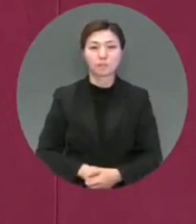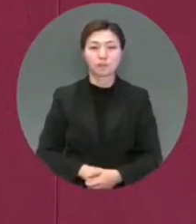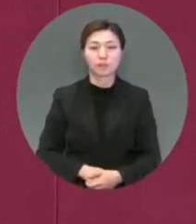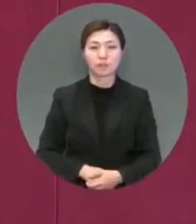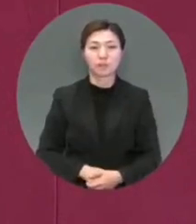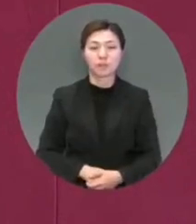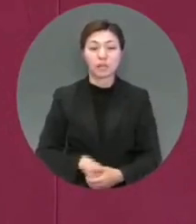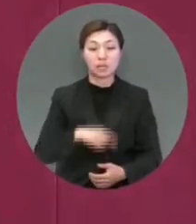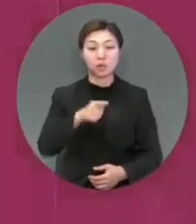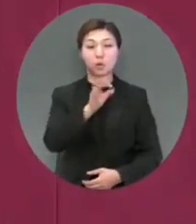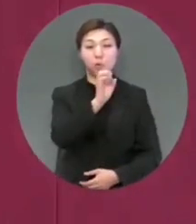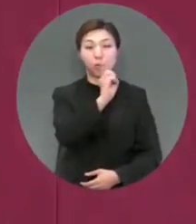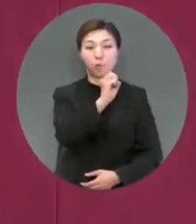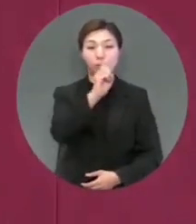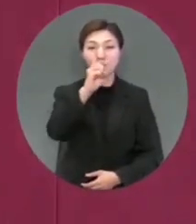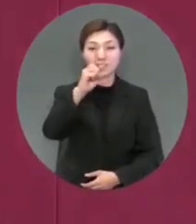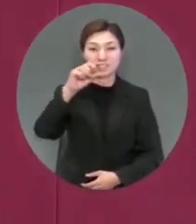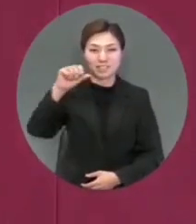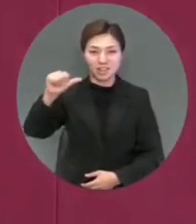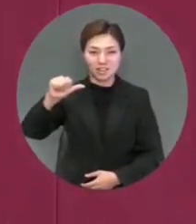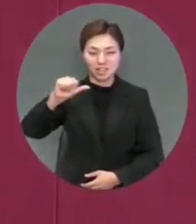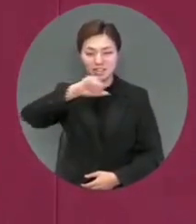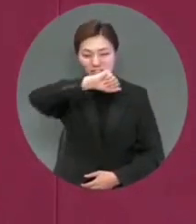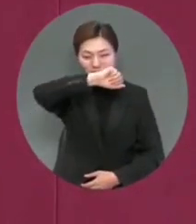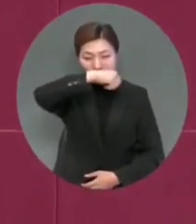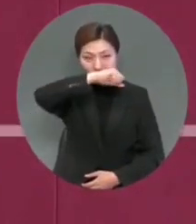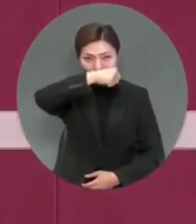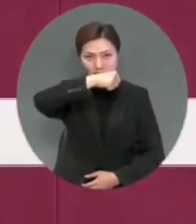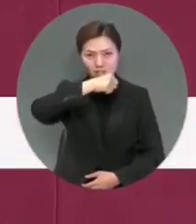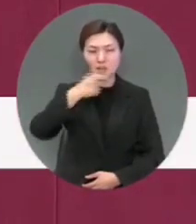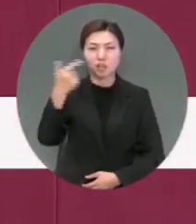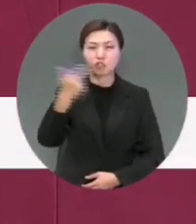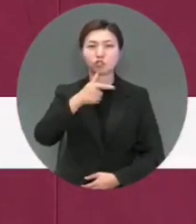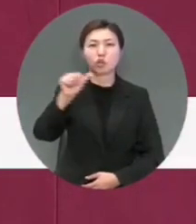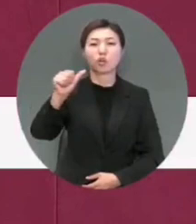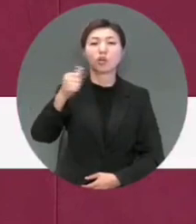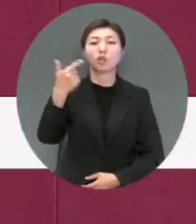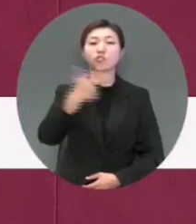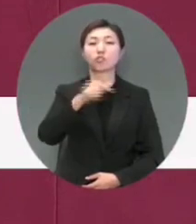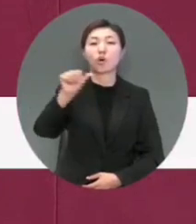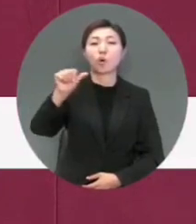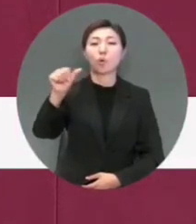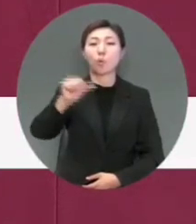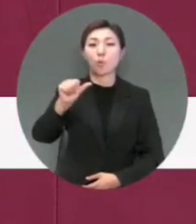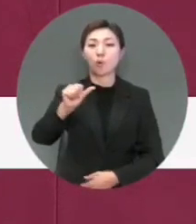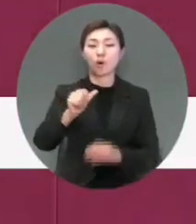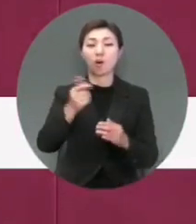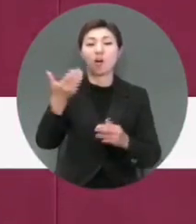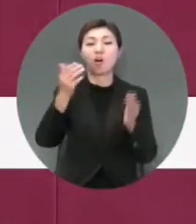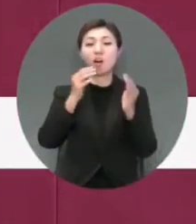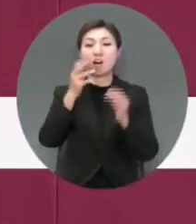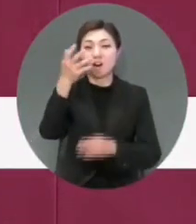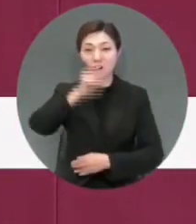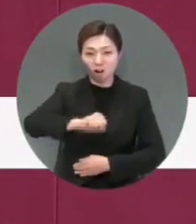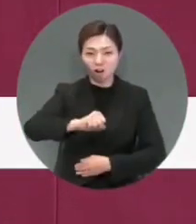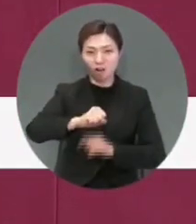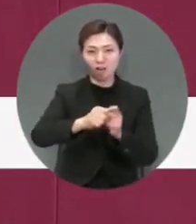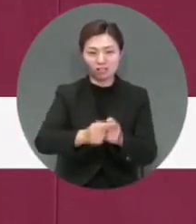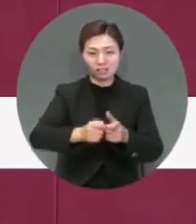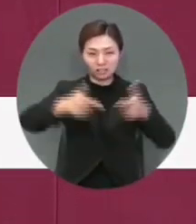예산 규모를 6조 5천억 원 수준으로 확대하겠습니다. 양질의 일자리